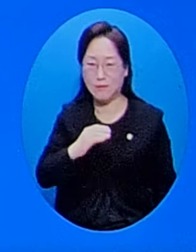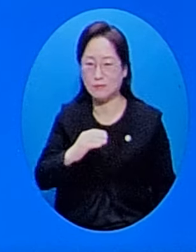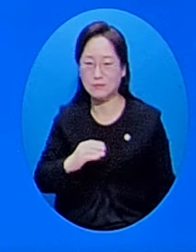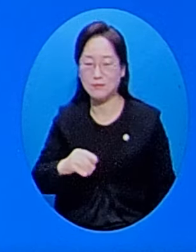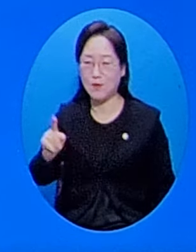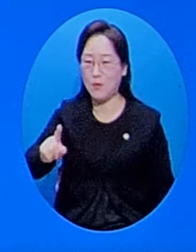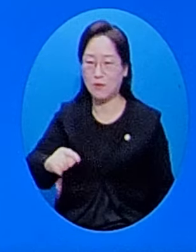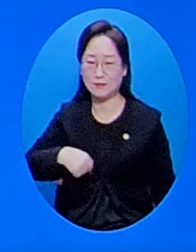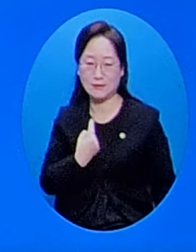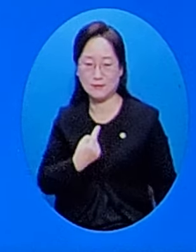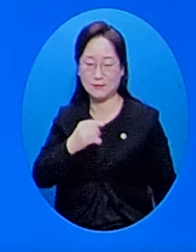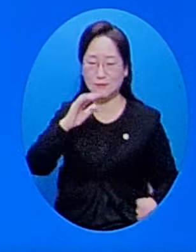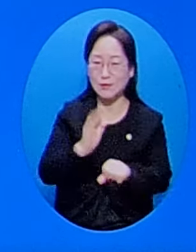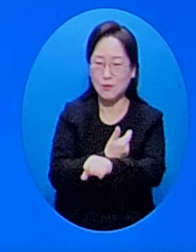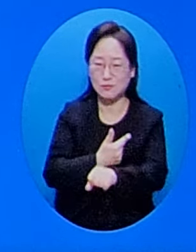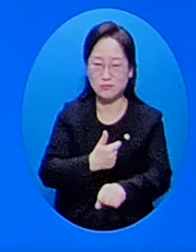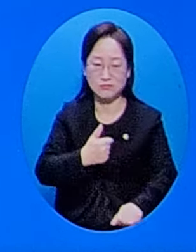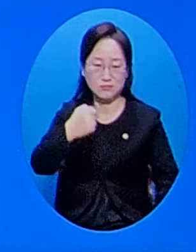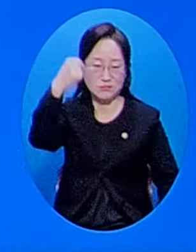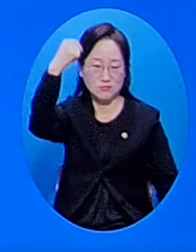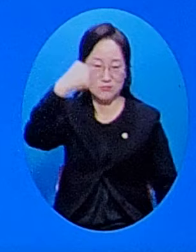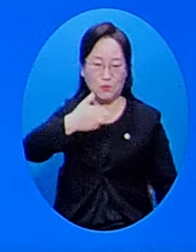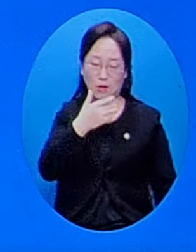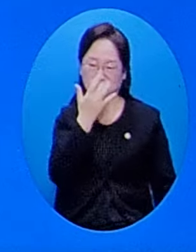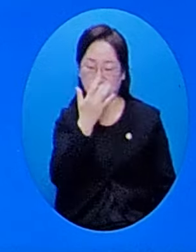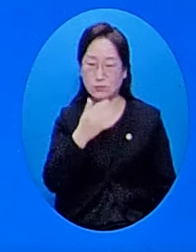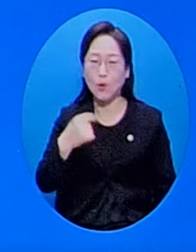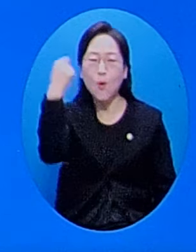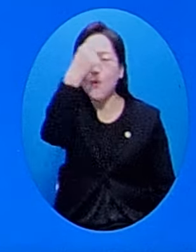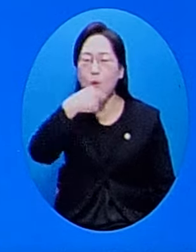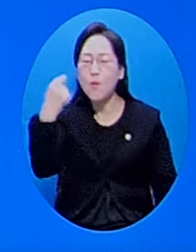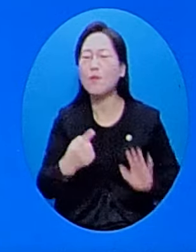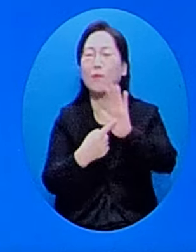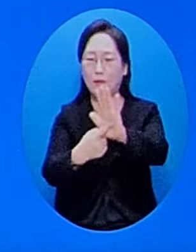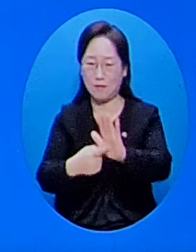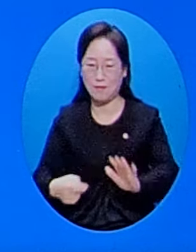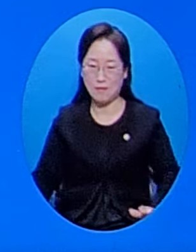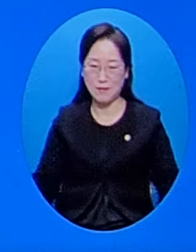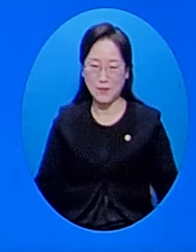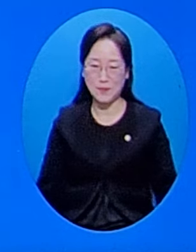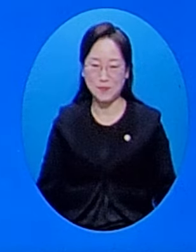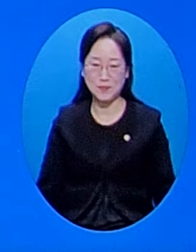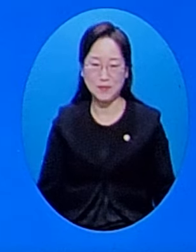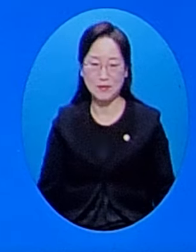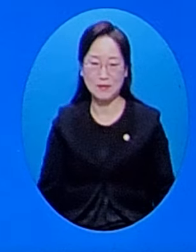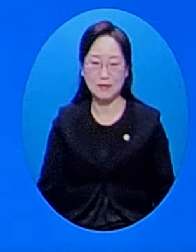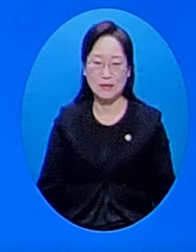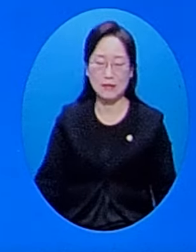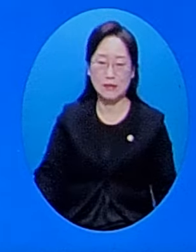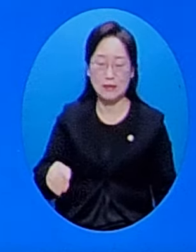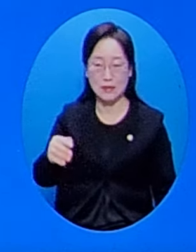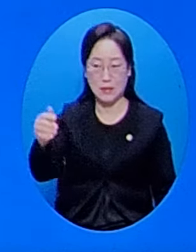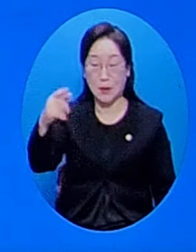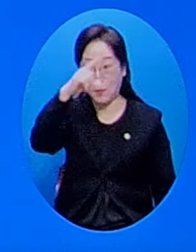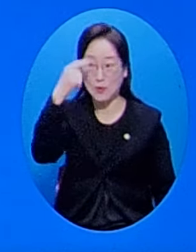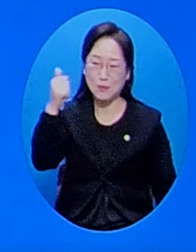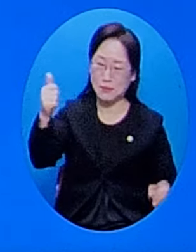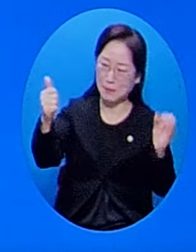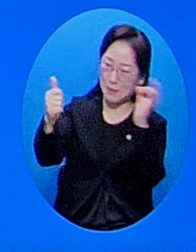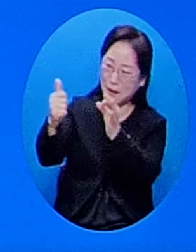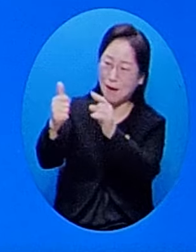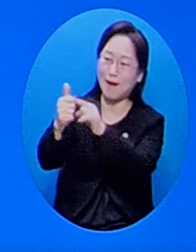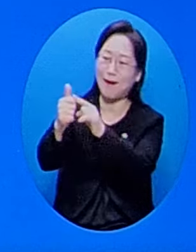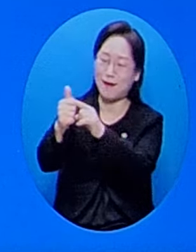전혀 자기 잘못을 못 느끼는 그런 모습으로 살고 있어서 그냥 얼굴에 다 나타난다고 말합니다. 우선 저한테 말하기를 목사님은